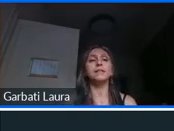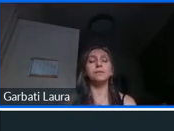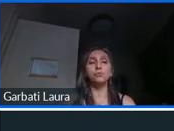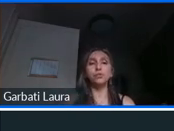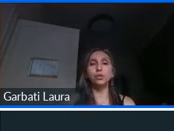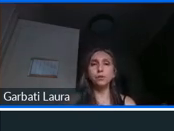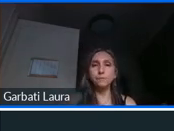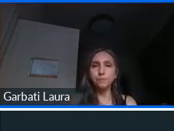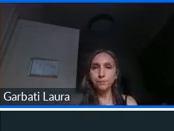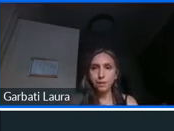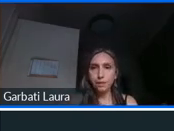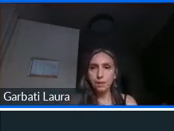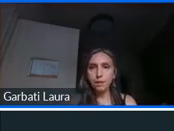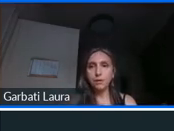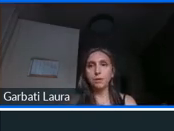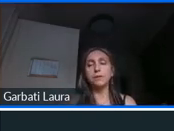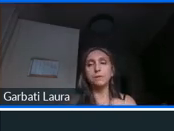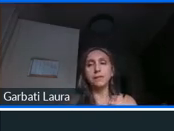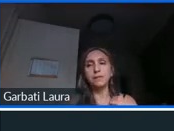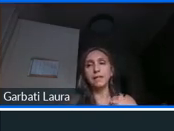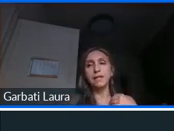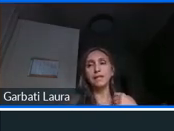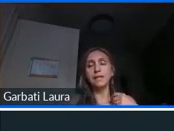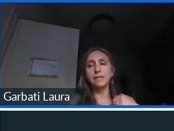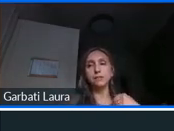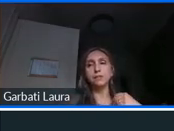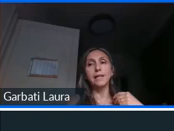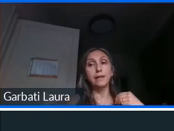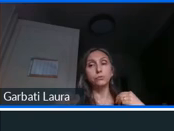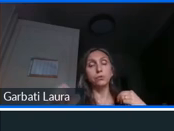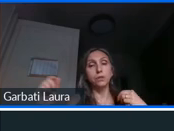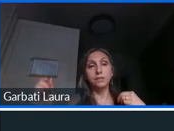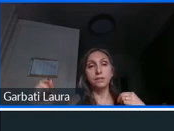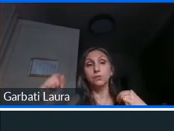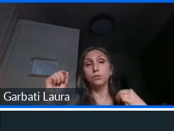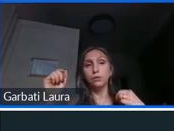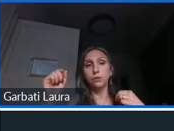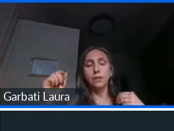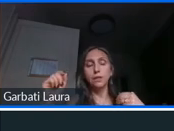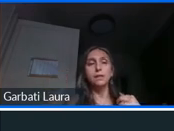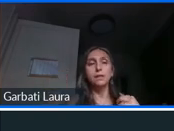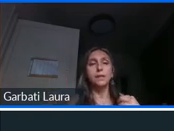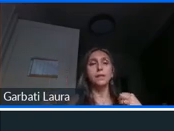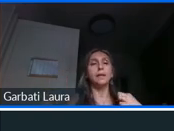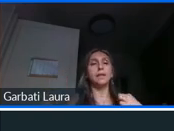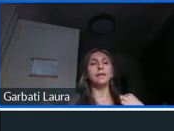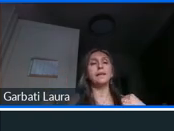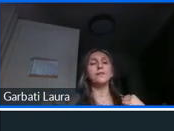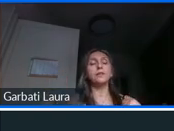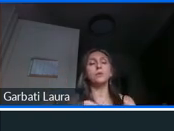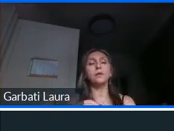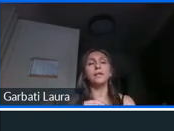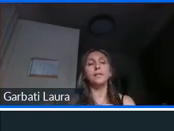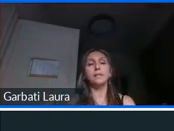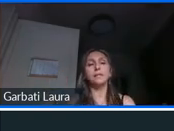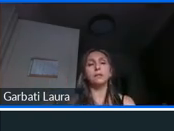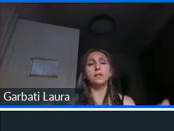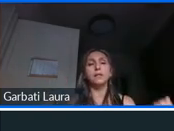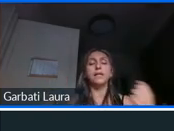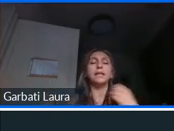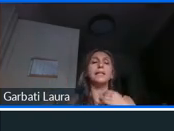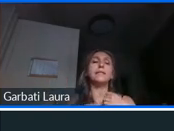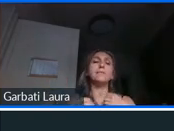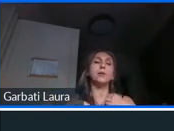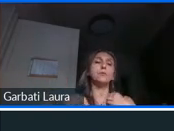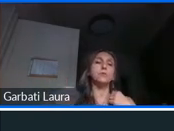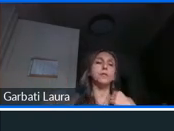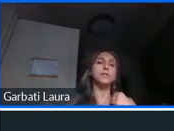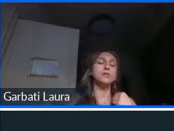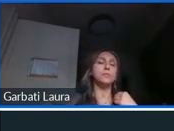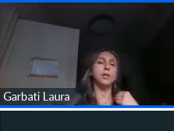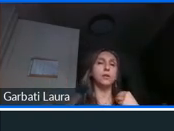c'è l'attribution, quindi mantenere l'indicazione dell'autore istitore. L'eventuale indicazione che è libero l'utilizzo ma non a